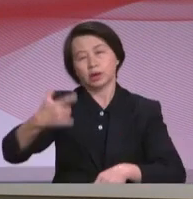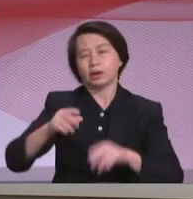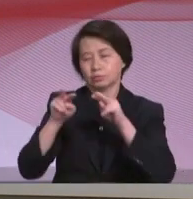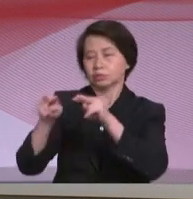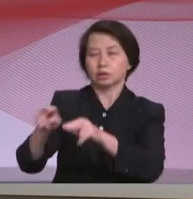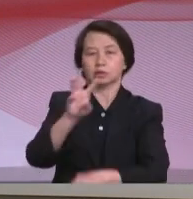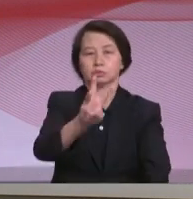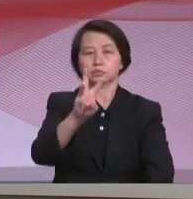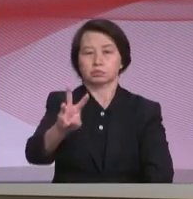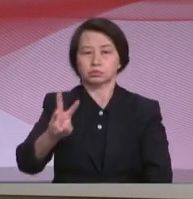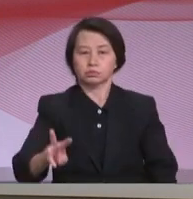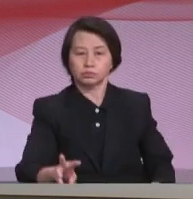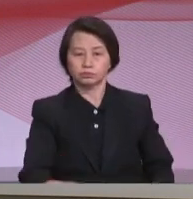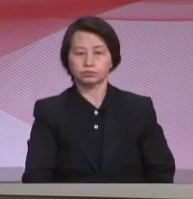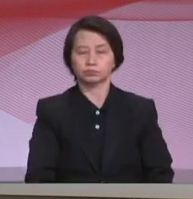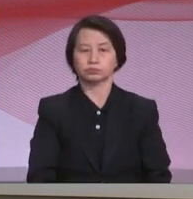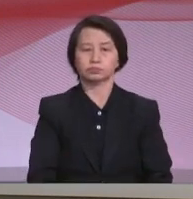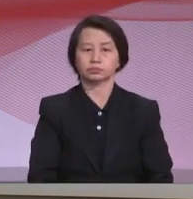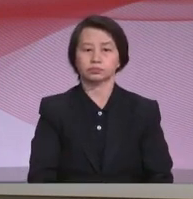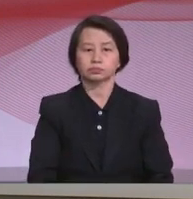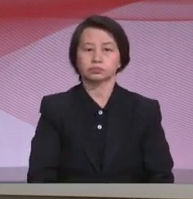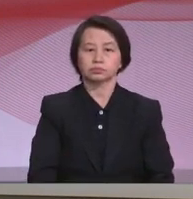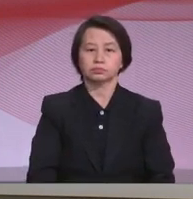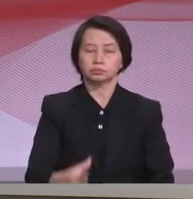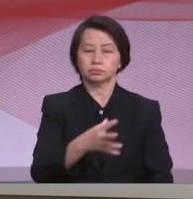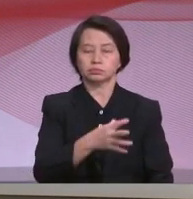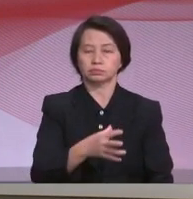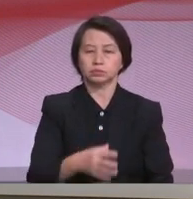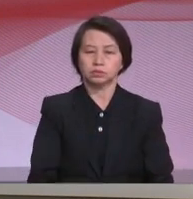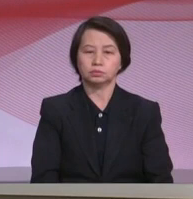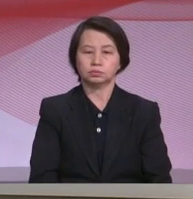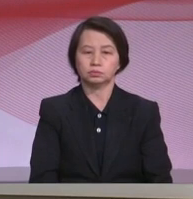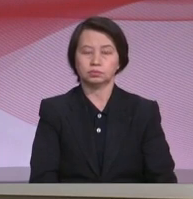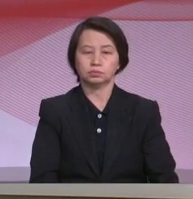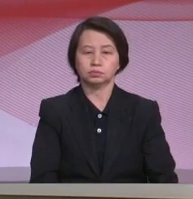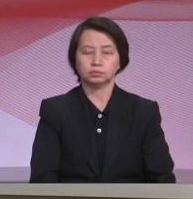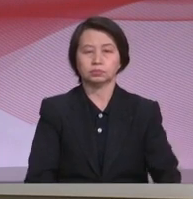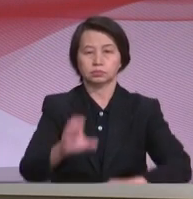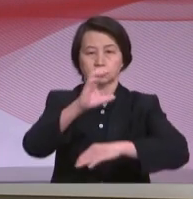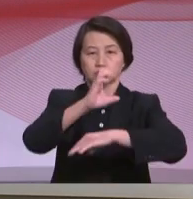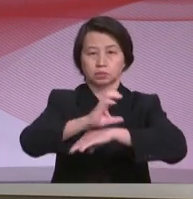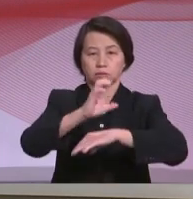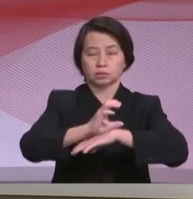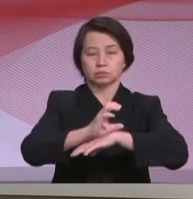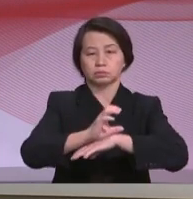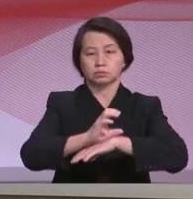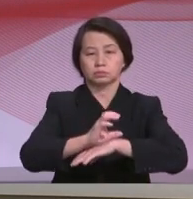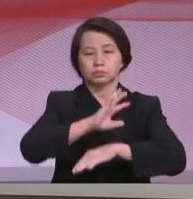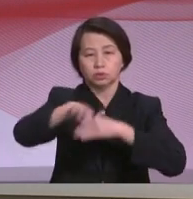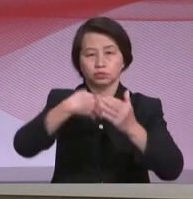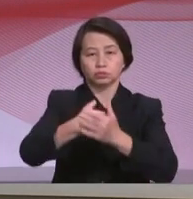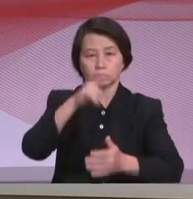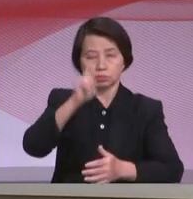Jadi upacara sembahyang di Minor Basilica, Cathedral, Gereja dan Chapel semuanya